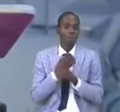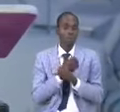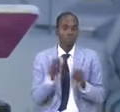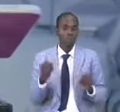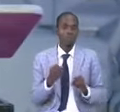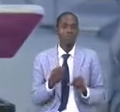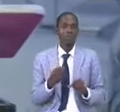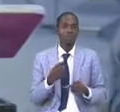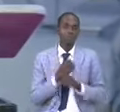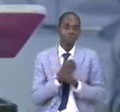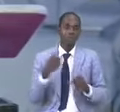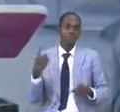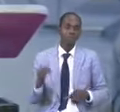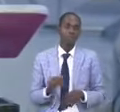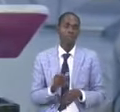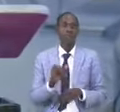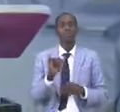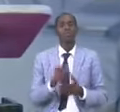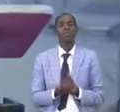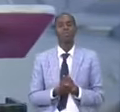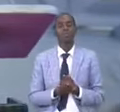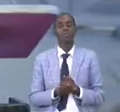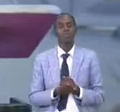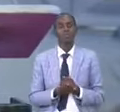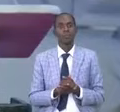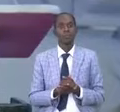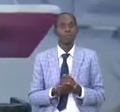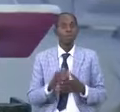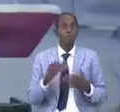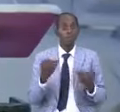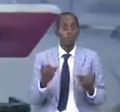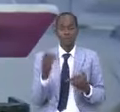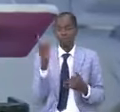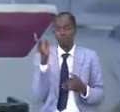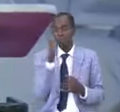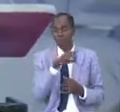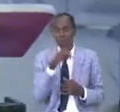compter de l'immoralité de l'hydorentie des fausses prophéties